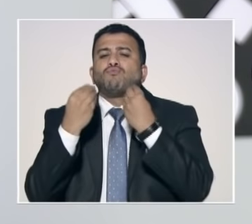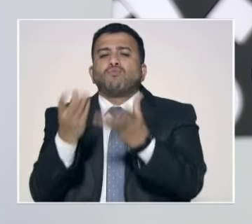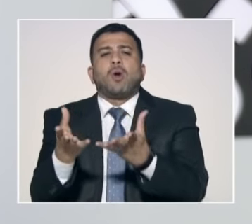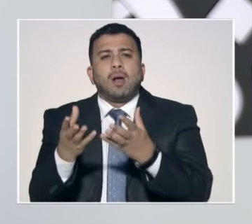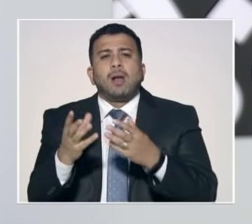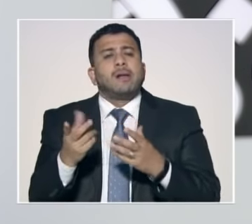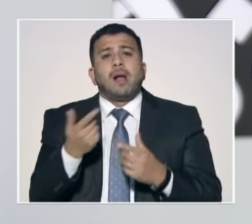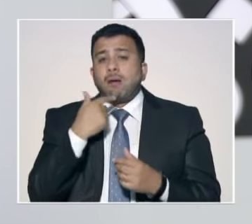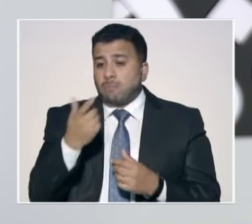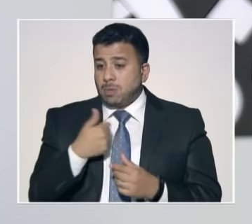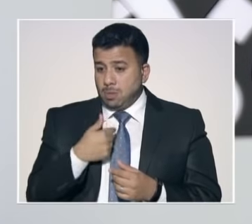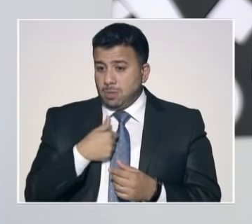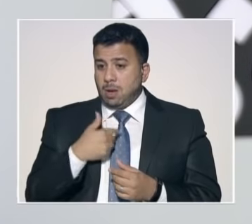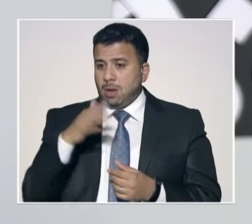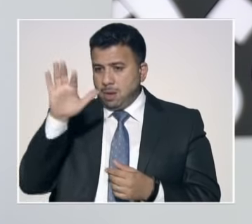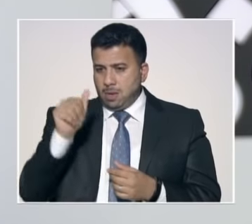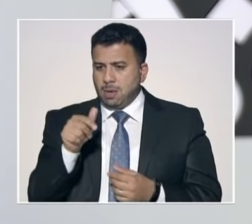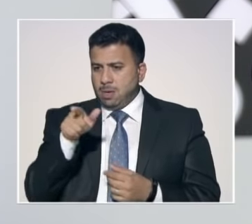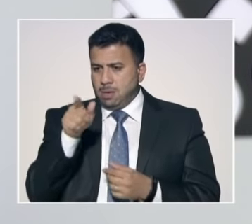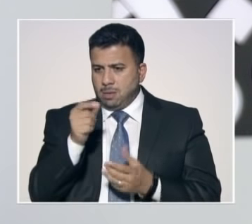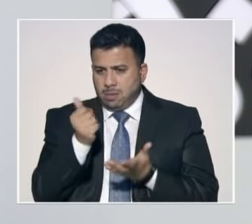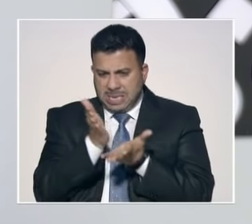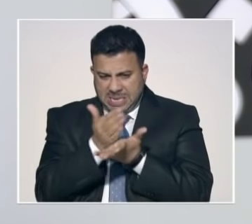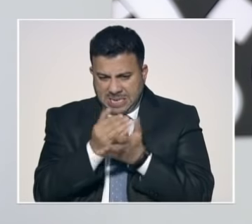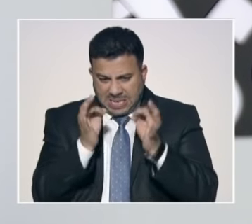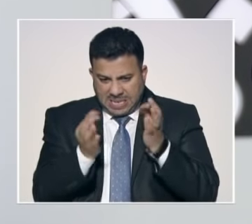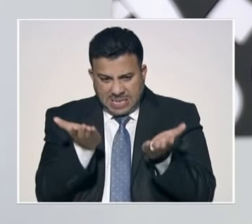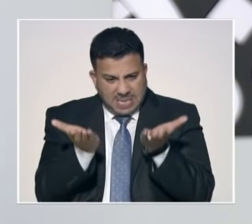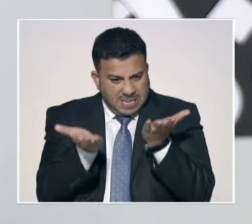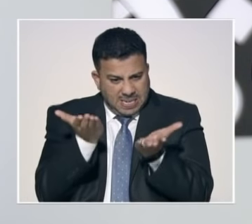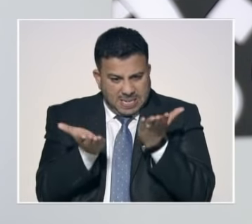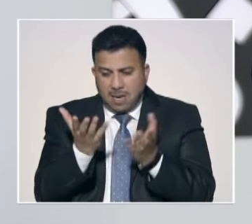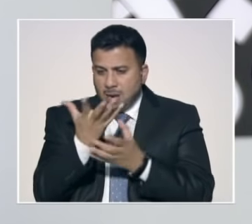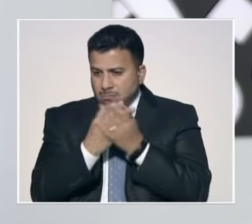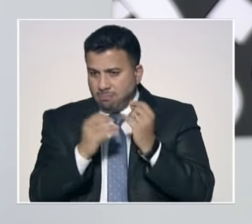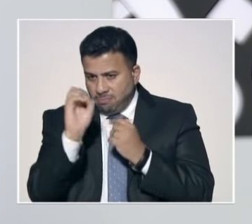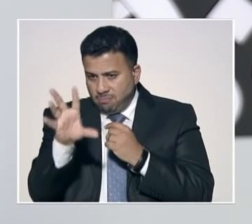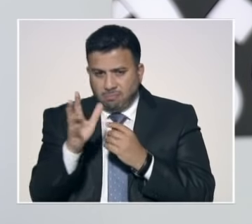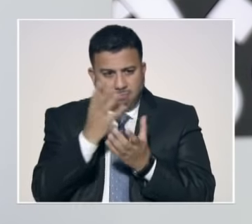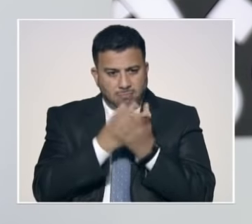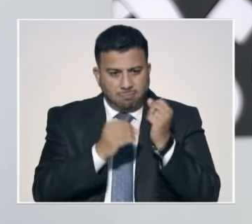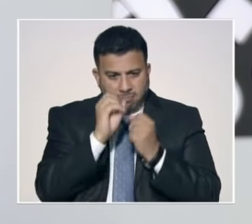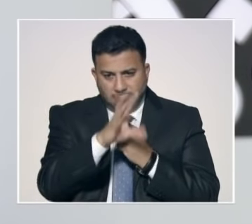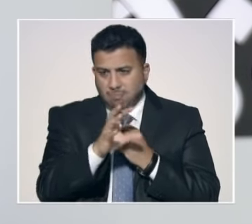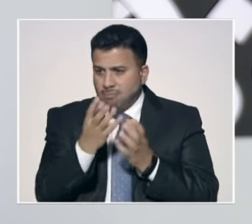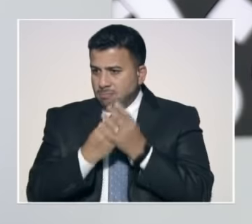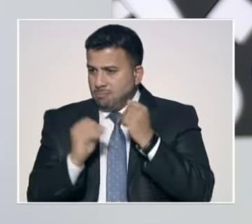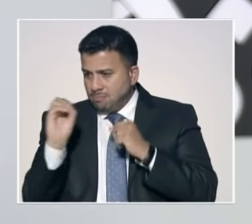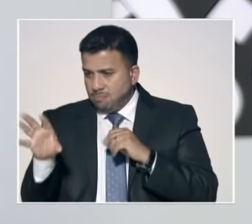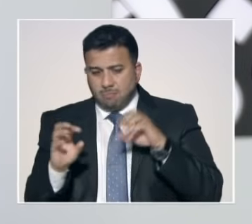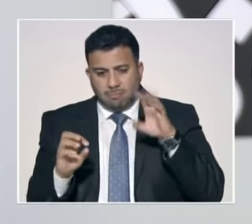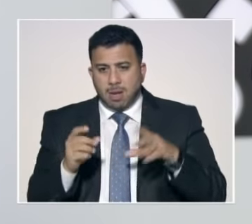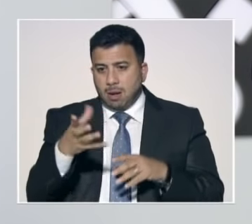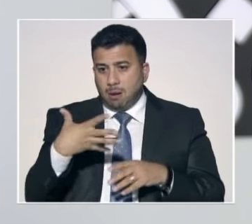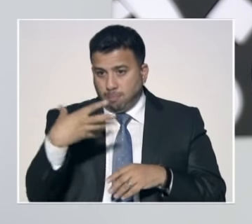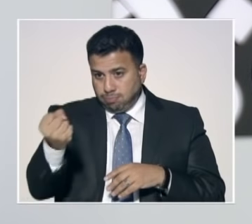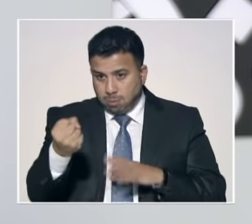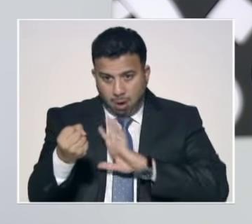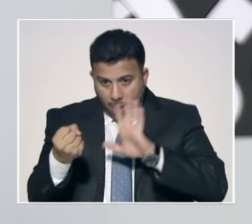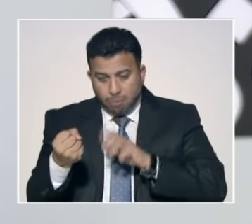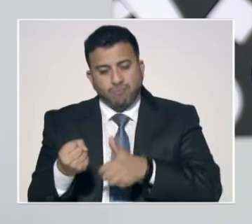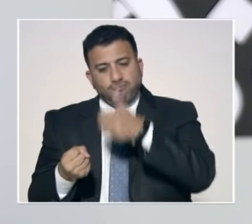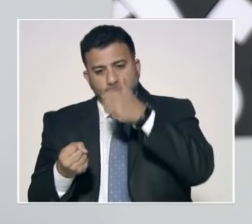قبضها الابن استحقها، أما إذا لم يقبضها فإنه لا يستحقها. وبالنسبة للحالة اللي ذكرت